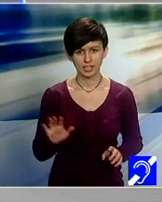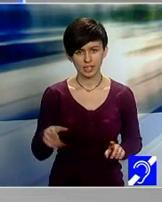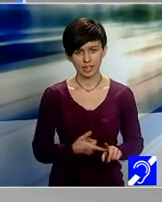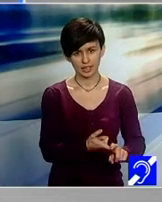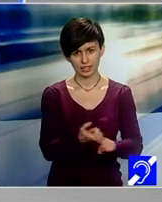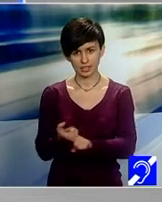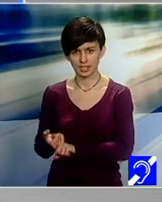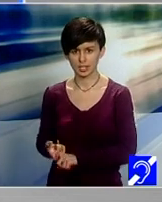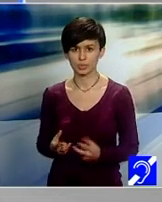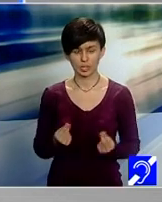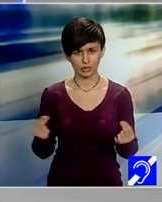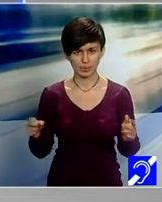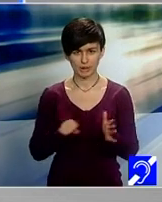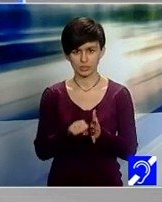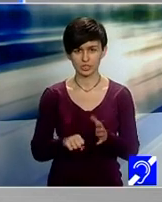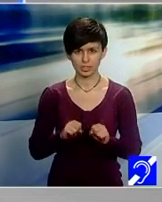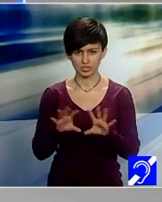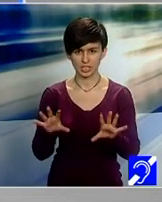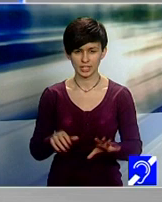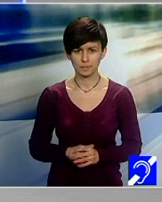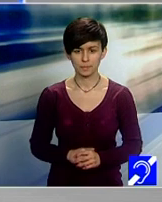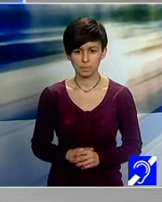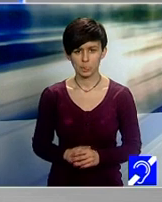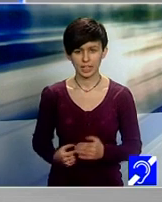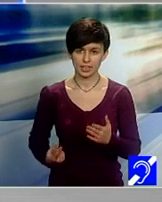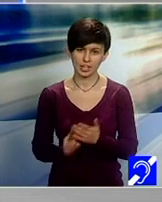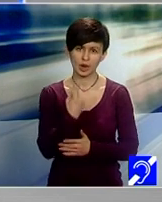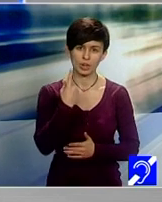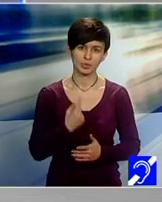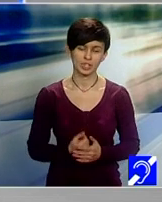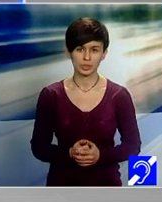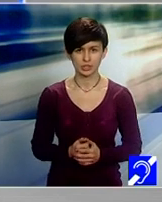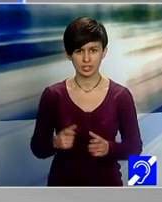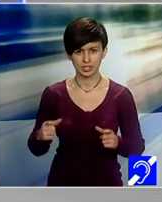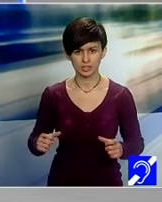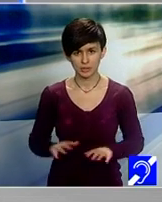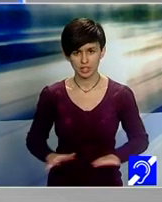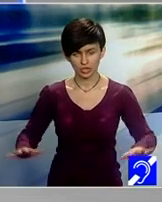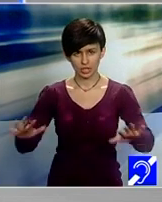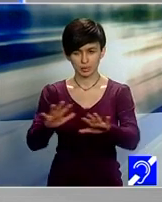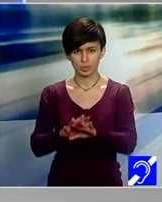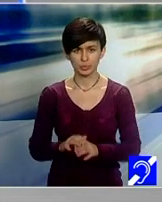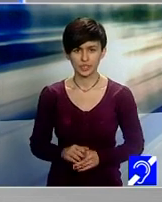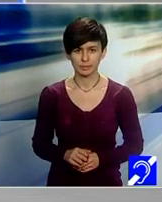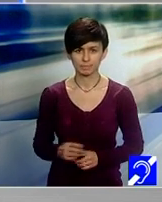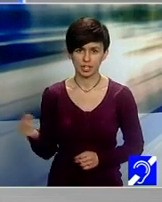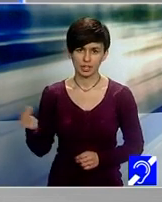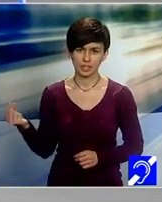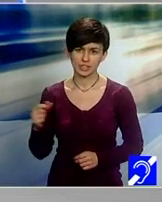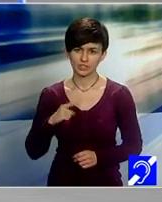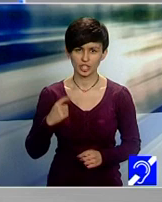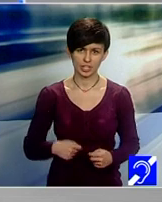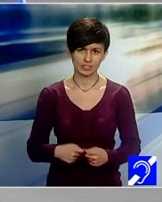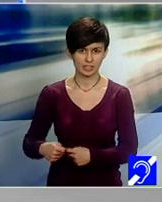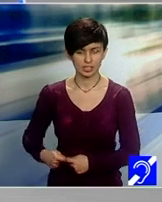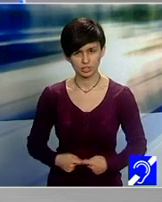știri care au apărut în spațiu public în ultima vreme. Și anume, de ce este societatea românească așa